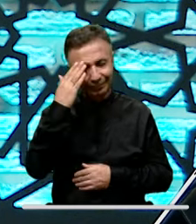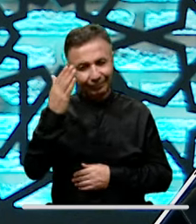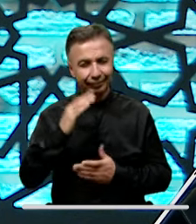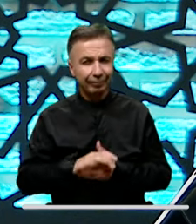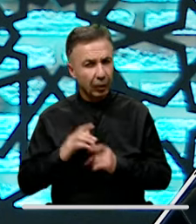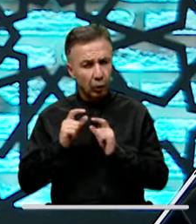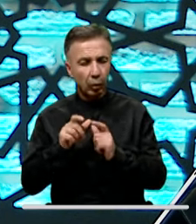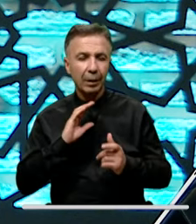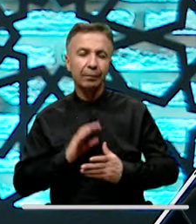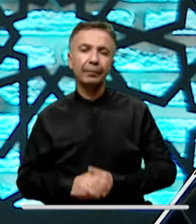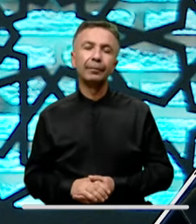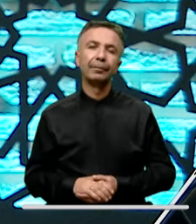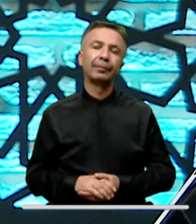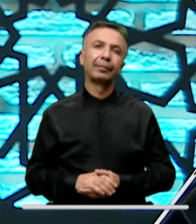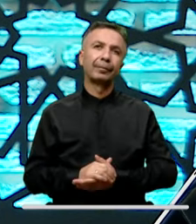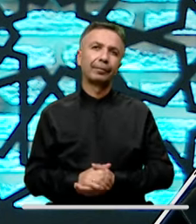Benim sorum,